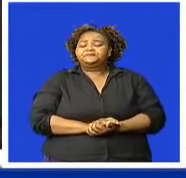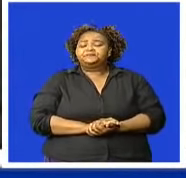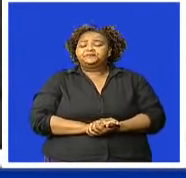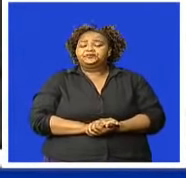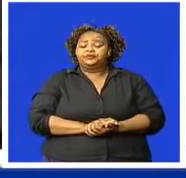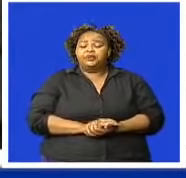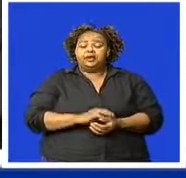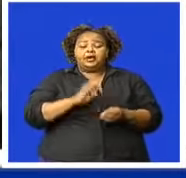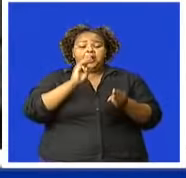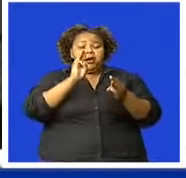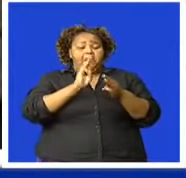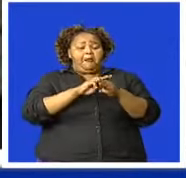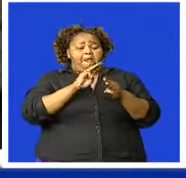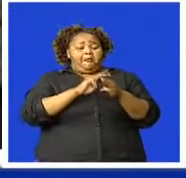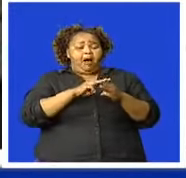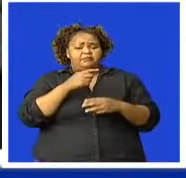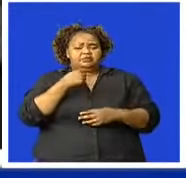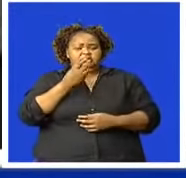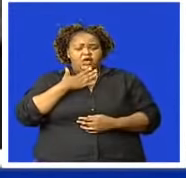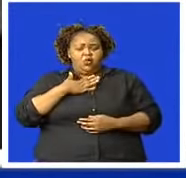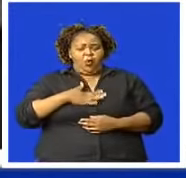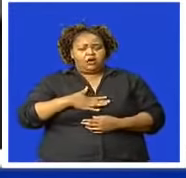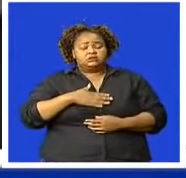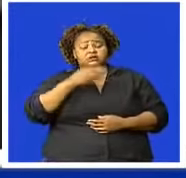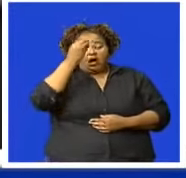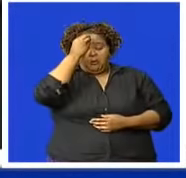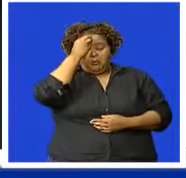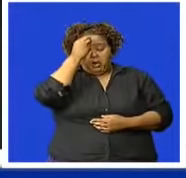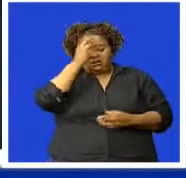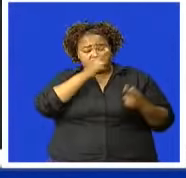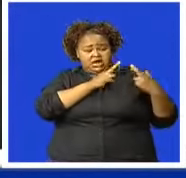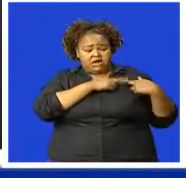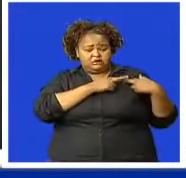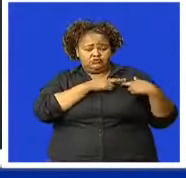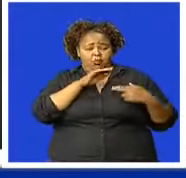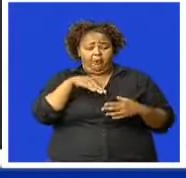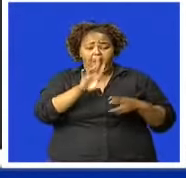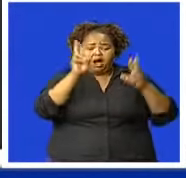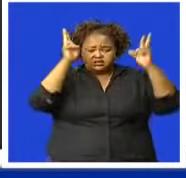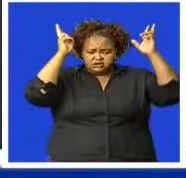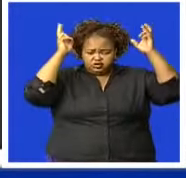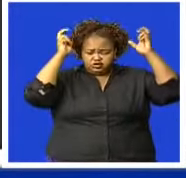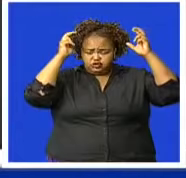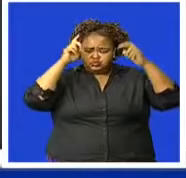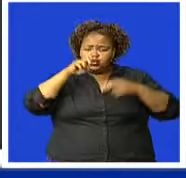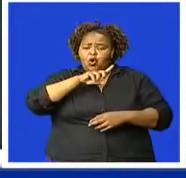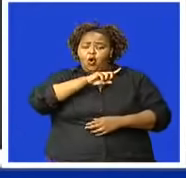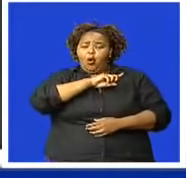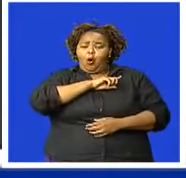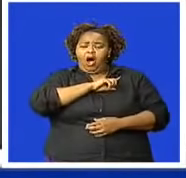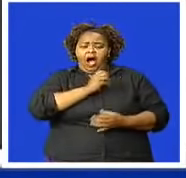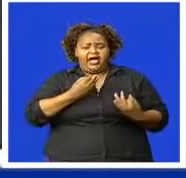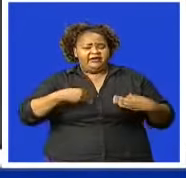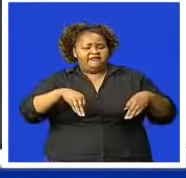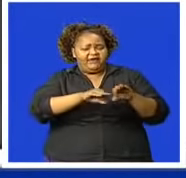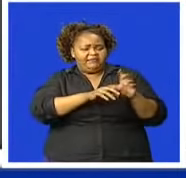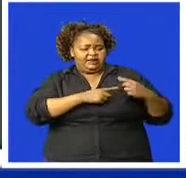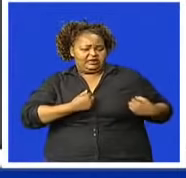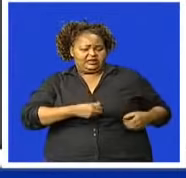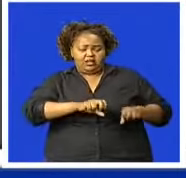unesifiso sekuthi umthetho uthathe indzawo yawo kulendzaba njengobe bangumndeni balimele